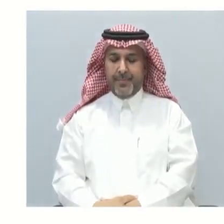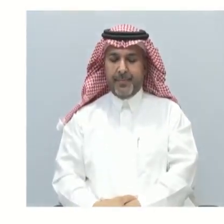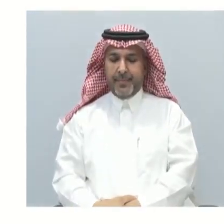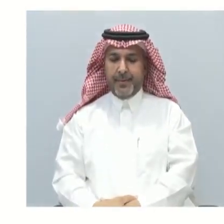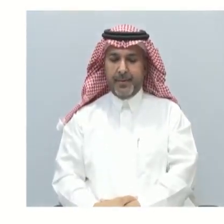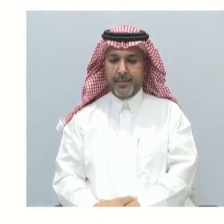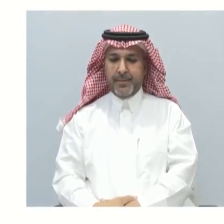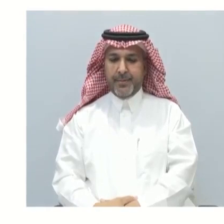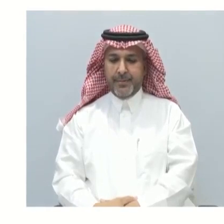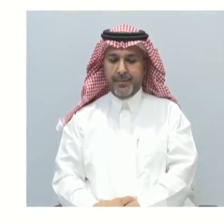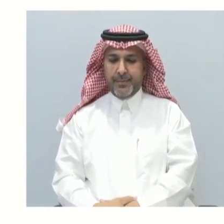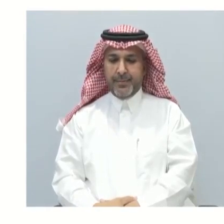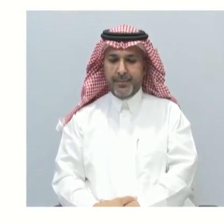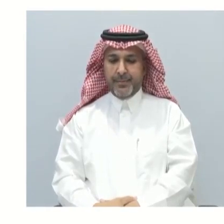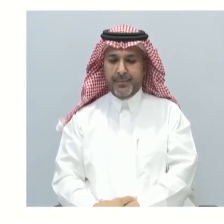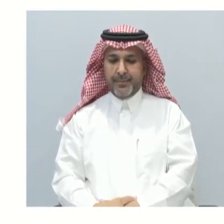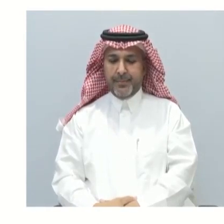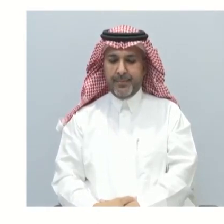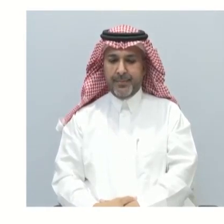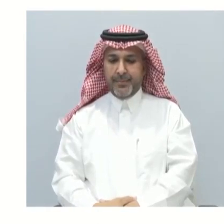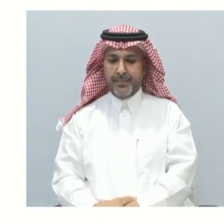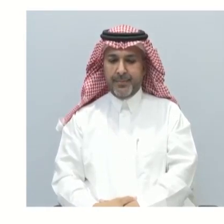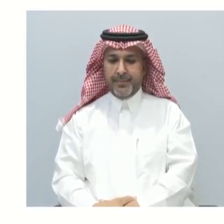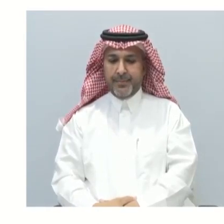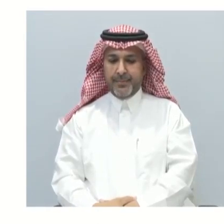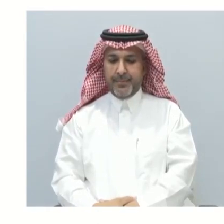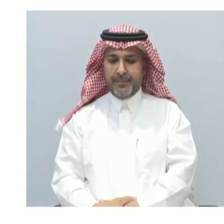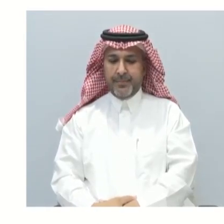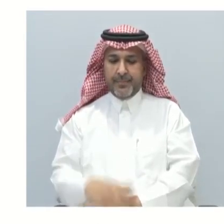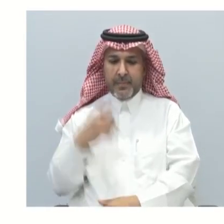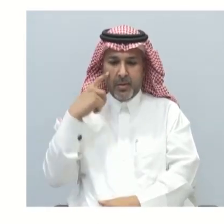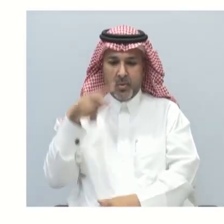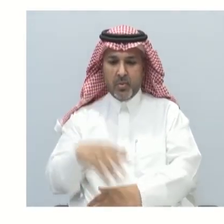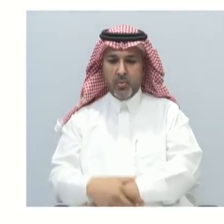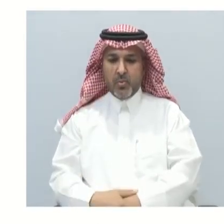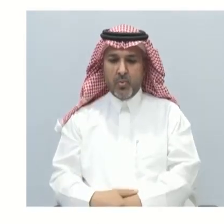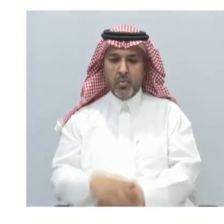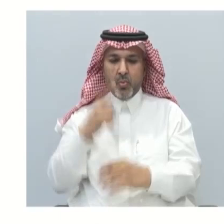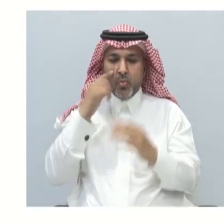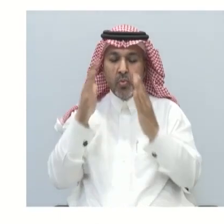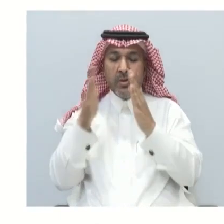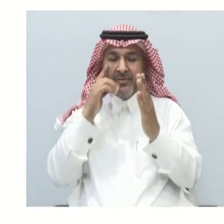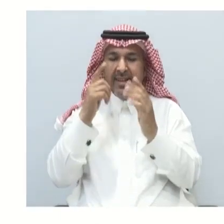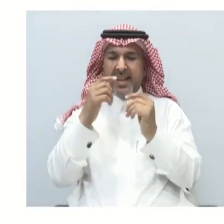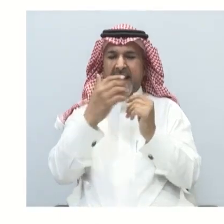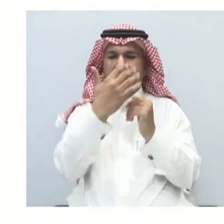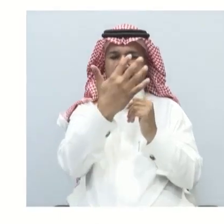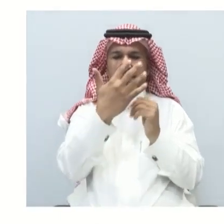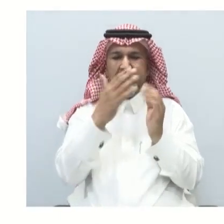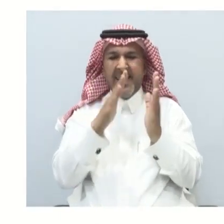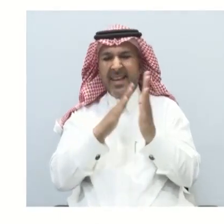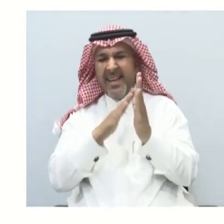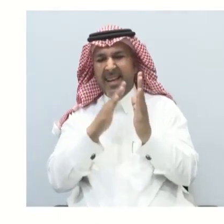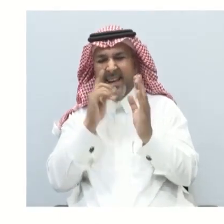فبالتالي حيكون سالب 0.6 هي الجواب الصحيح الارتباط الذي تعبر عنه قيمه معامل الارتباط